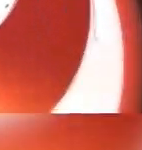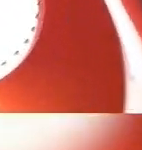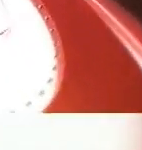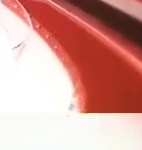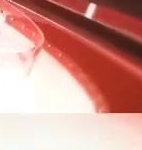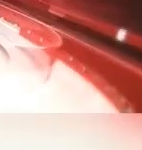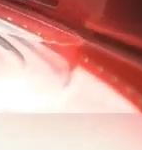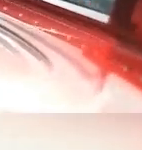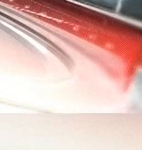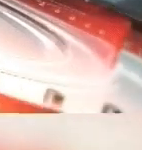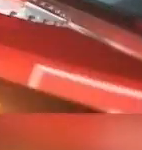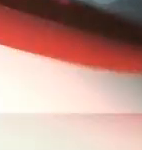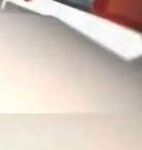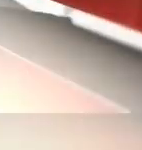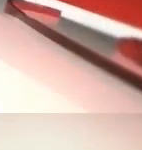Музика